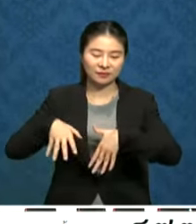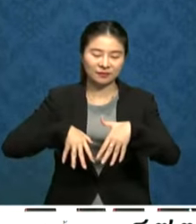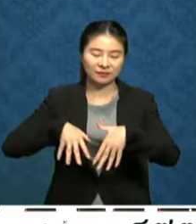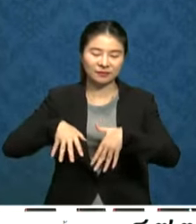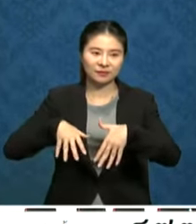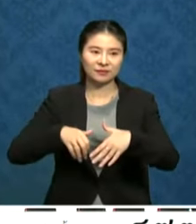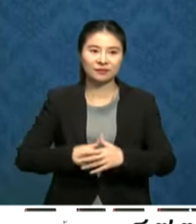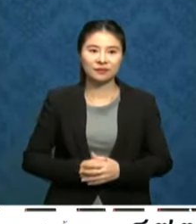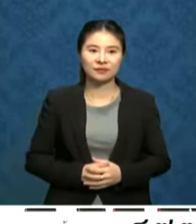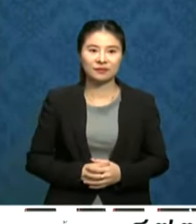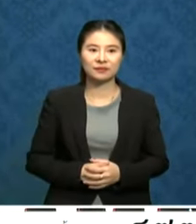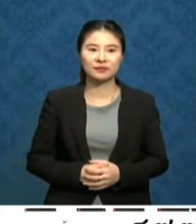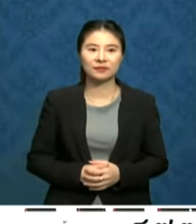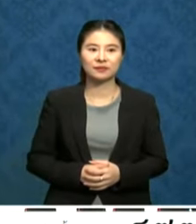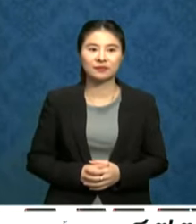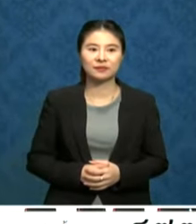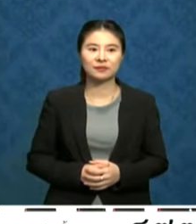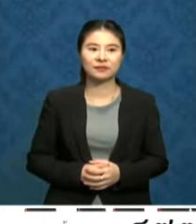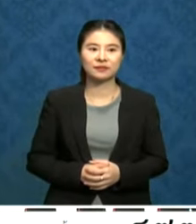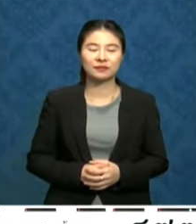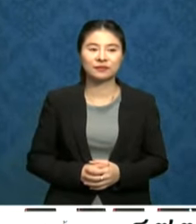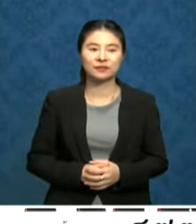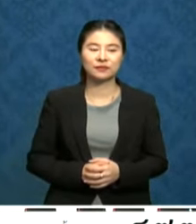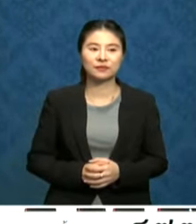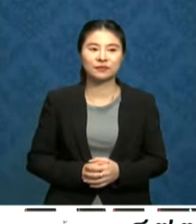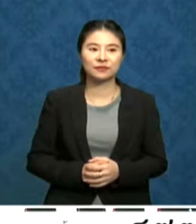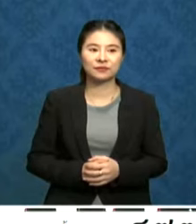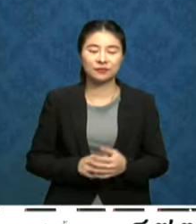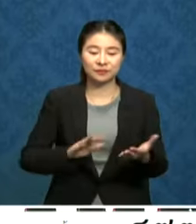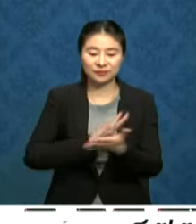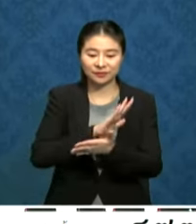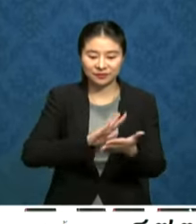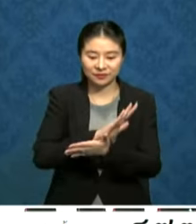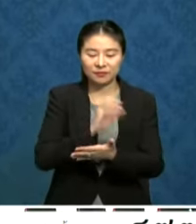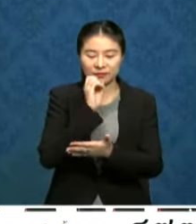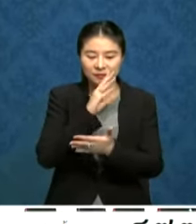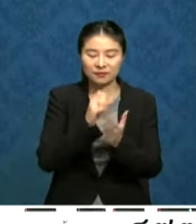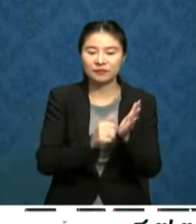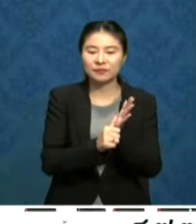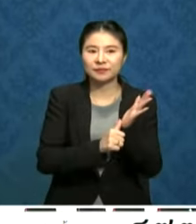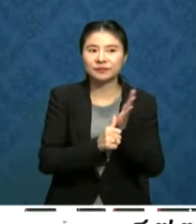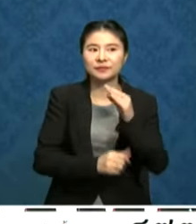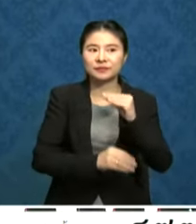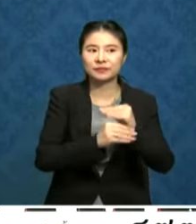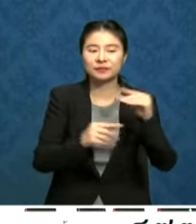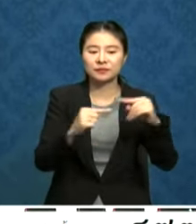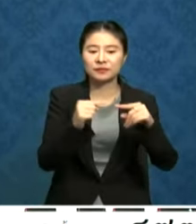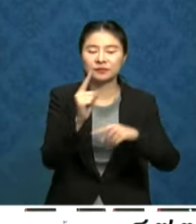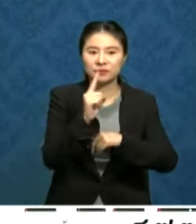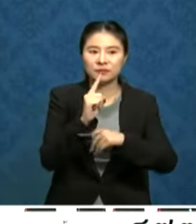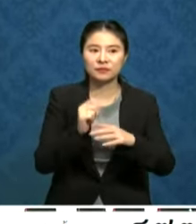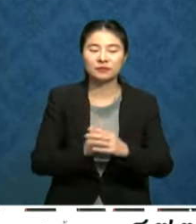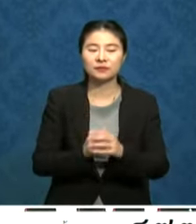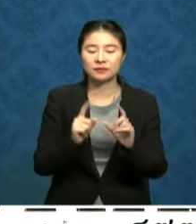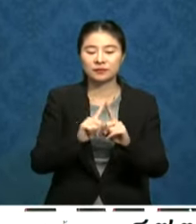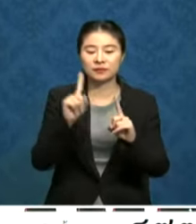งครับท่านประธานว่าในภาพรวมเนี่ยหลายท่านอาจจะเห็นในเอกสารว่าผมมีการสงวนความเห็นไว้ในหลายมาตราแต่ต้องขอชี้แจงสั้นๆก่อน2ประเด็นนะครับประเ